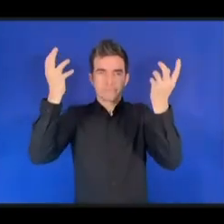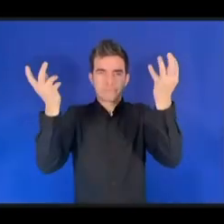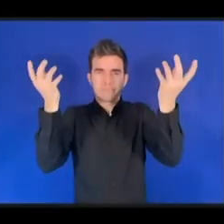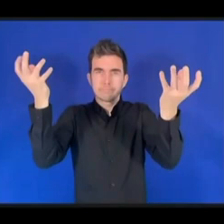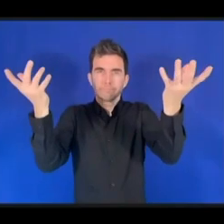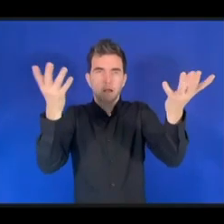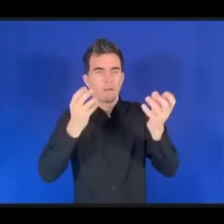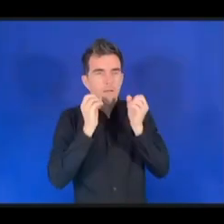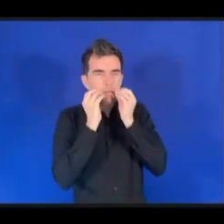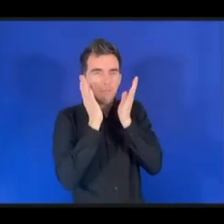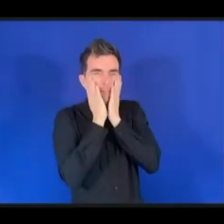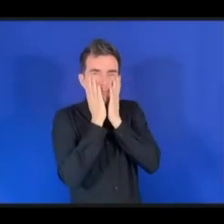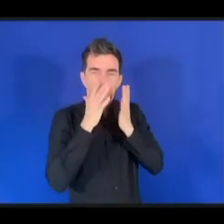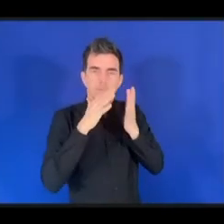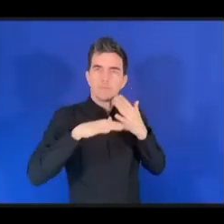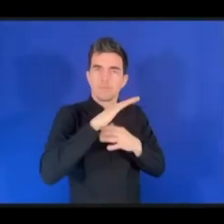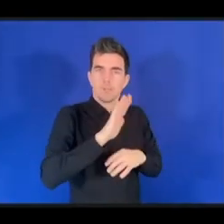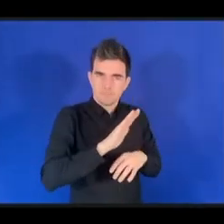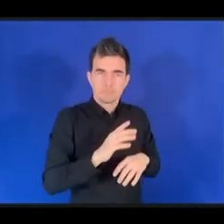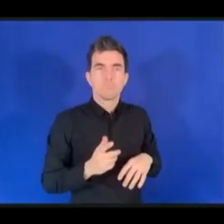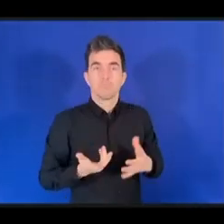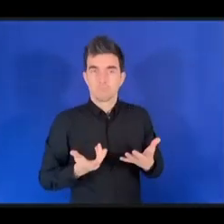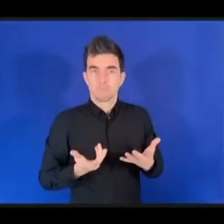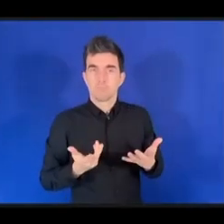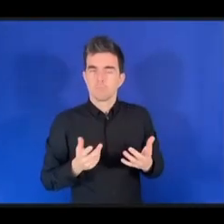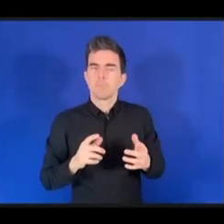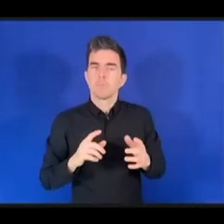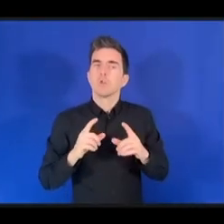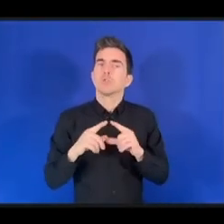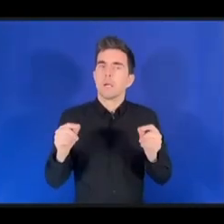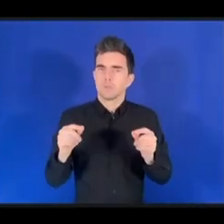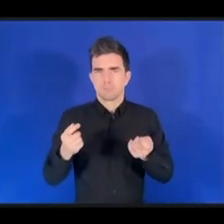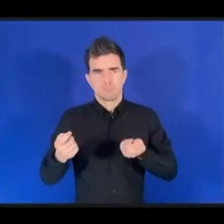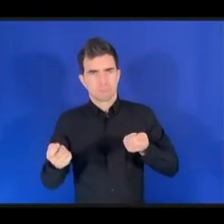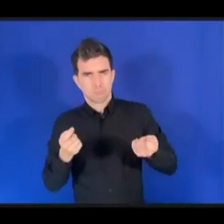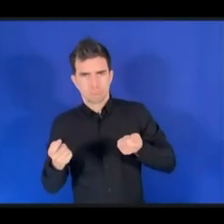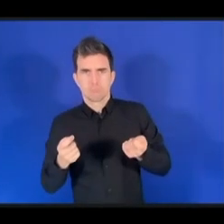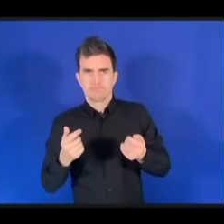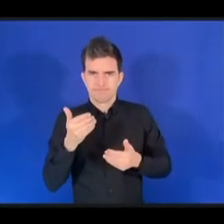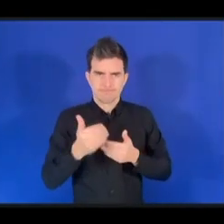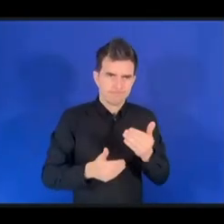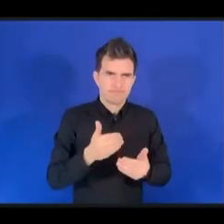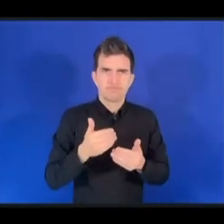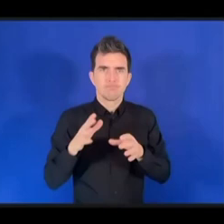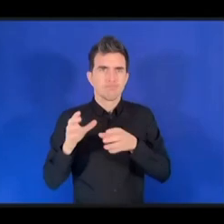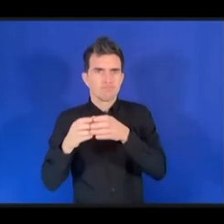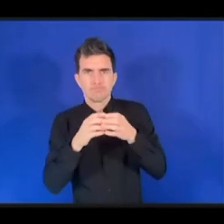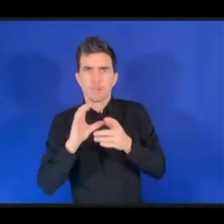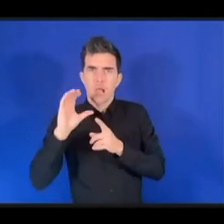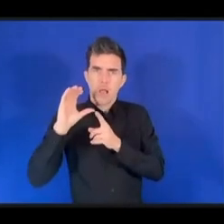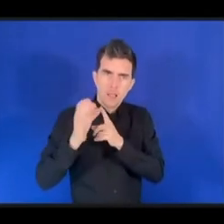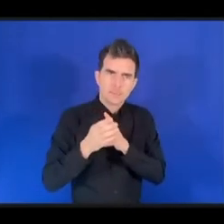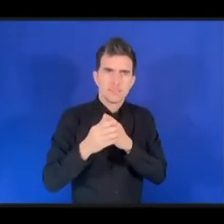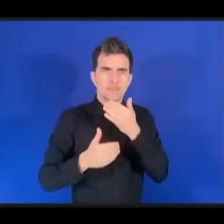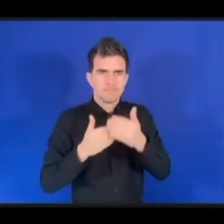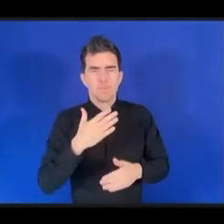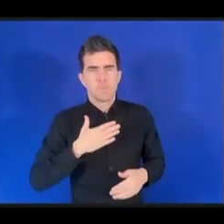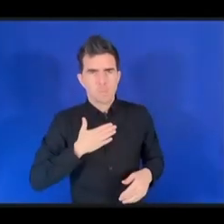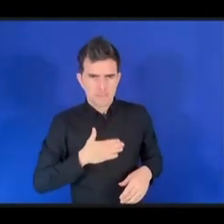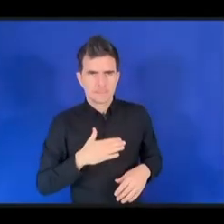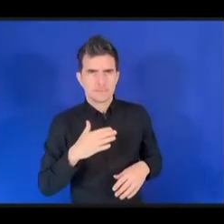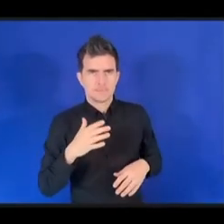の文化の都になりましたそこでは例えば食文化